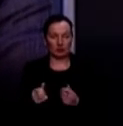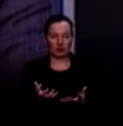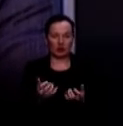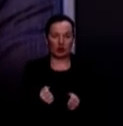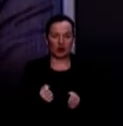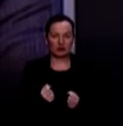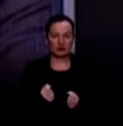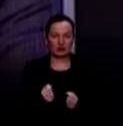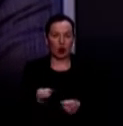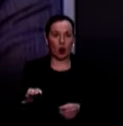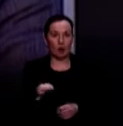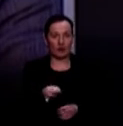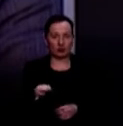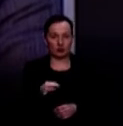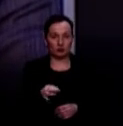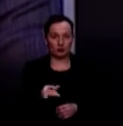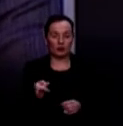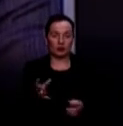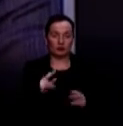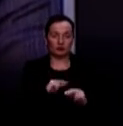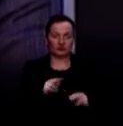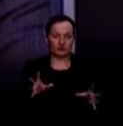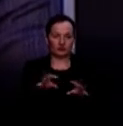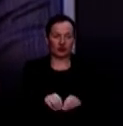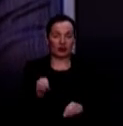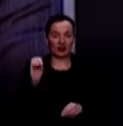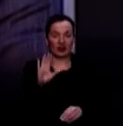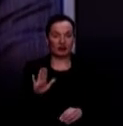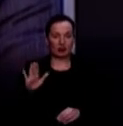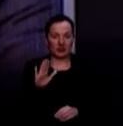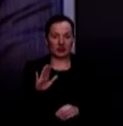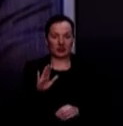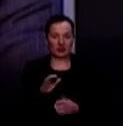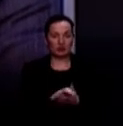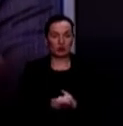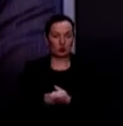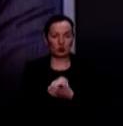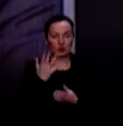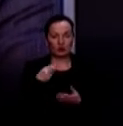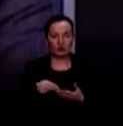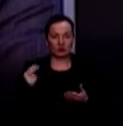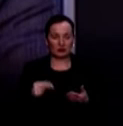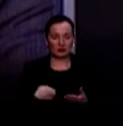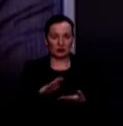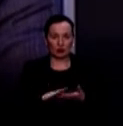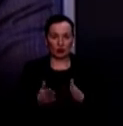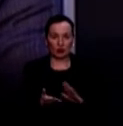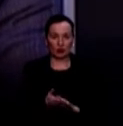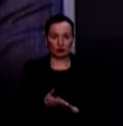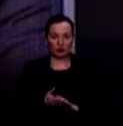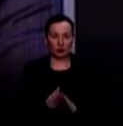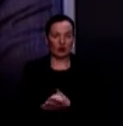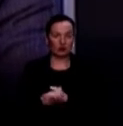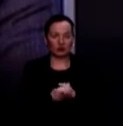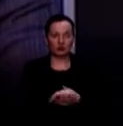тут крокуємо з Європейським Союзом. Коли ми підписали угоду про асоціацію і почали